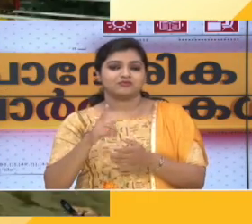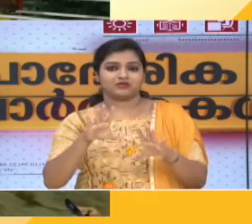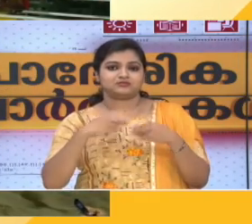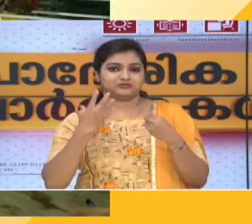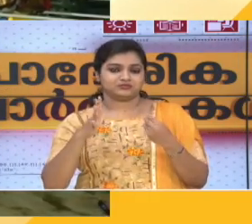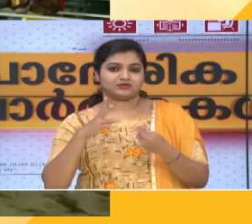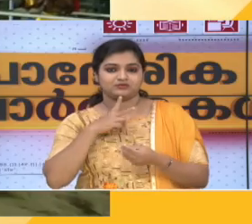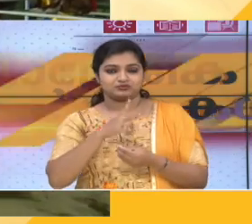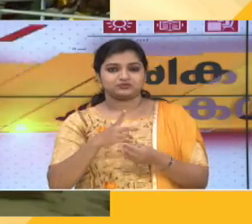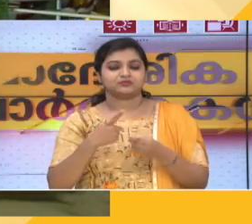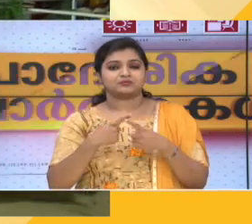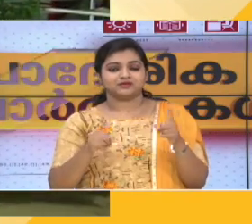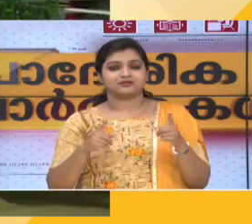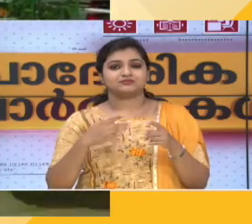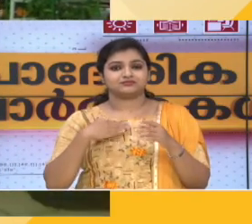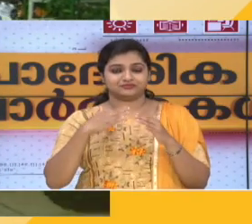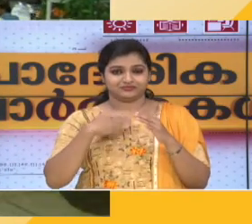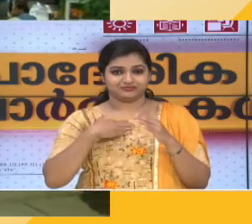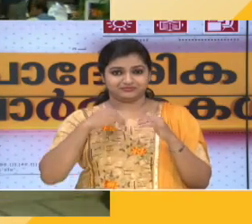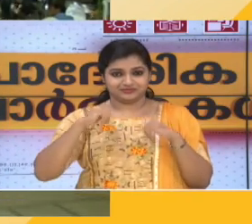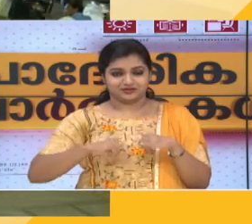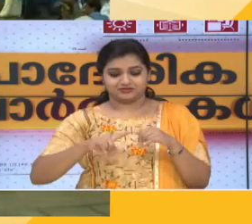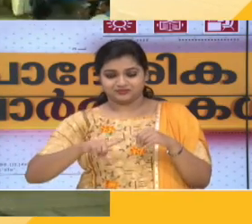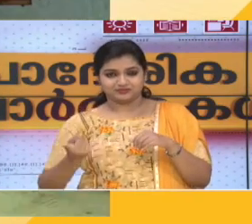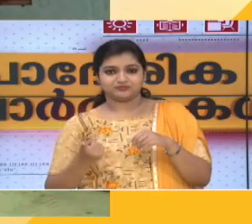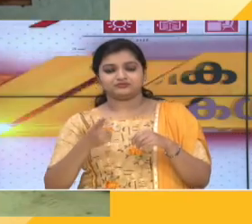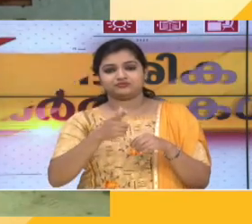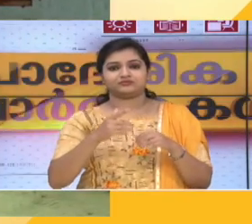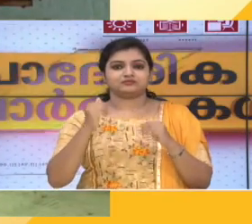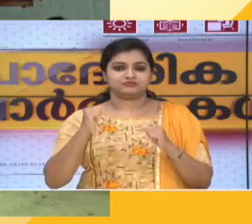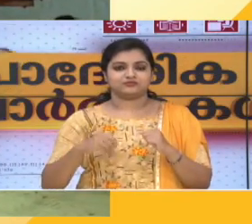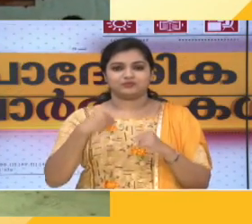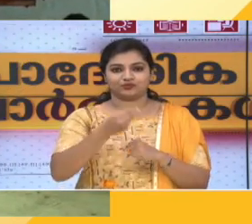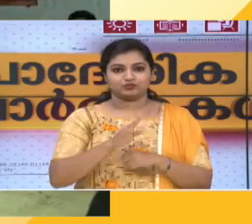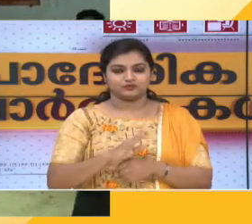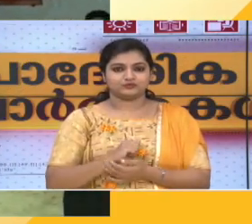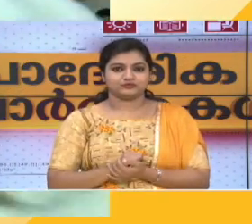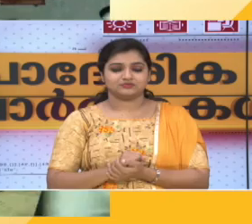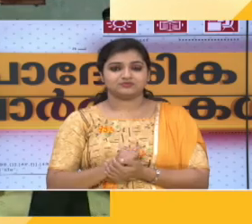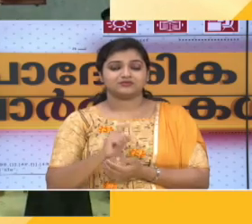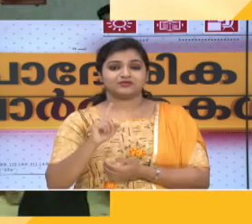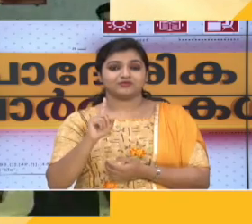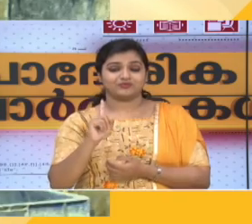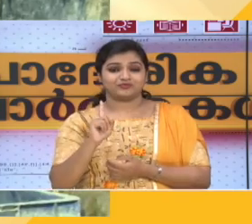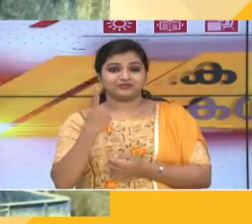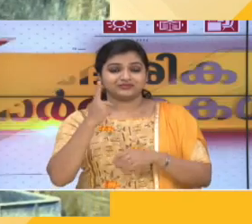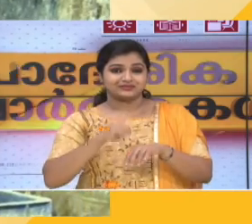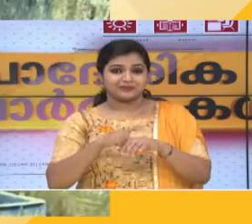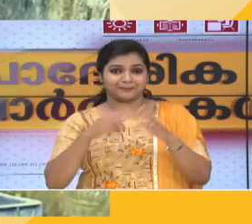നിരസിക്കുകയും തൻ്റെ തൊട്ടടുത്ത ഇരിപ്പിടം അനുവദിക്കുകയും ചെയ്തു. കന്നിയയ്യപ്പന്മാർ സന്ദർശിക്കാത്ത വർഷം